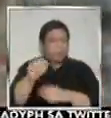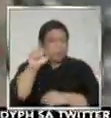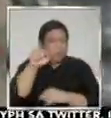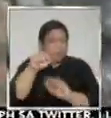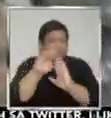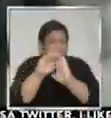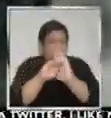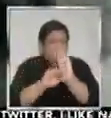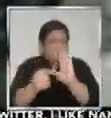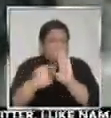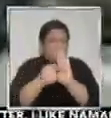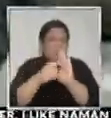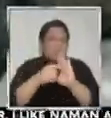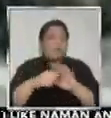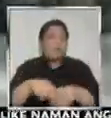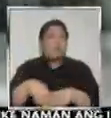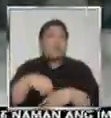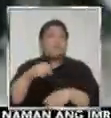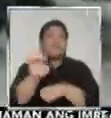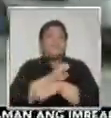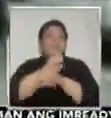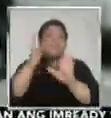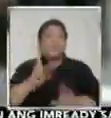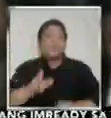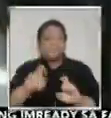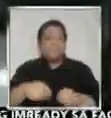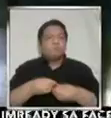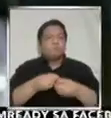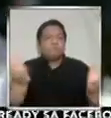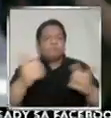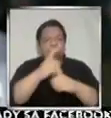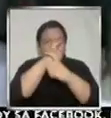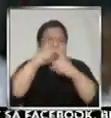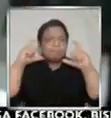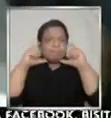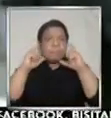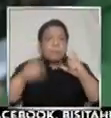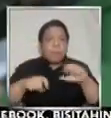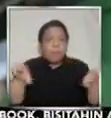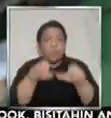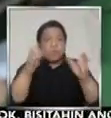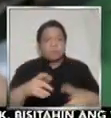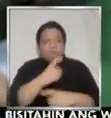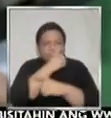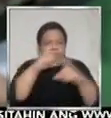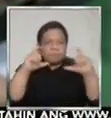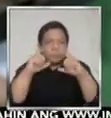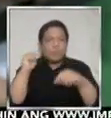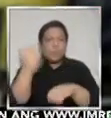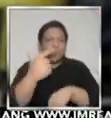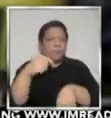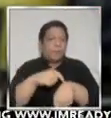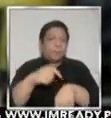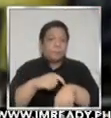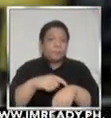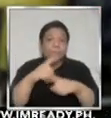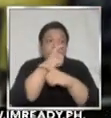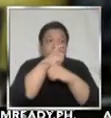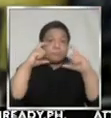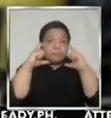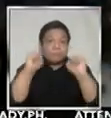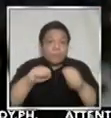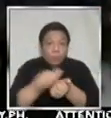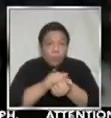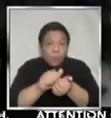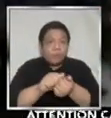ang employer ng face mask at dapat itong isuot ng mga manggagawa sa lahat ng oras. Kung washable face mask, dapat